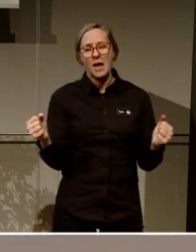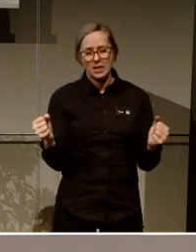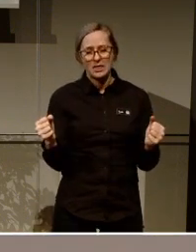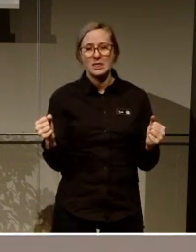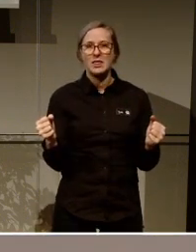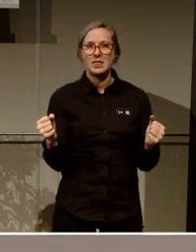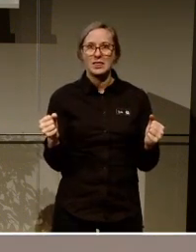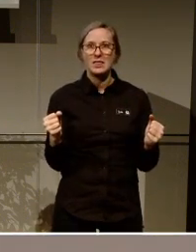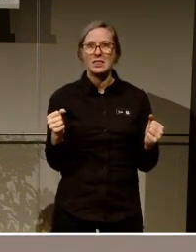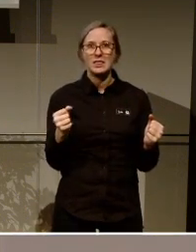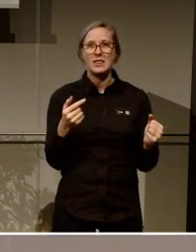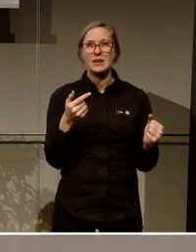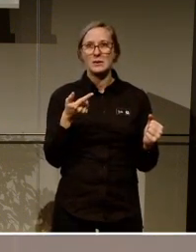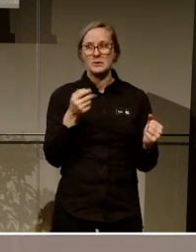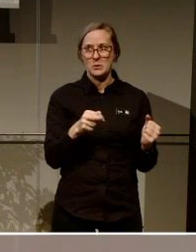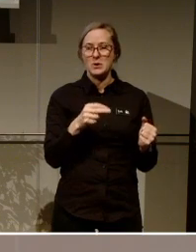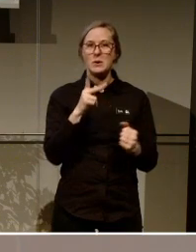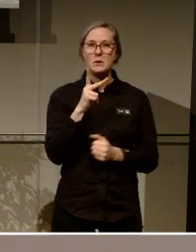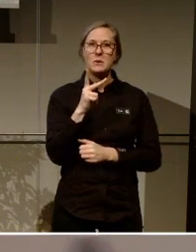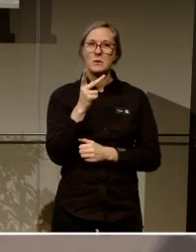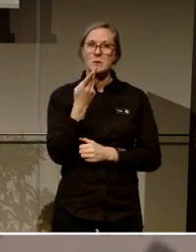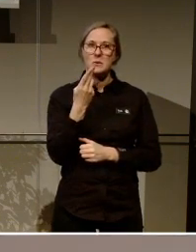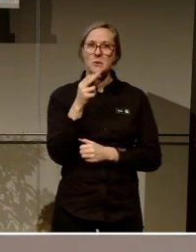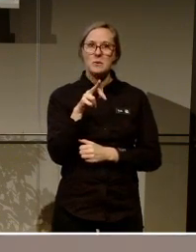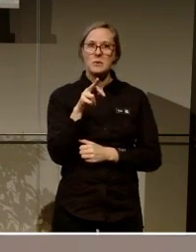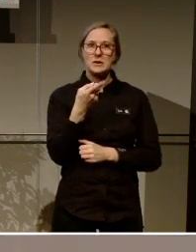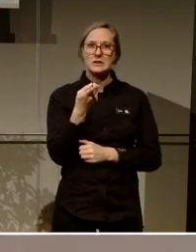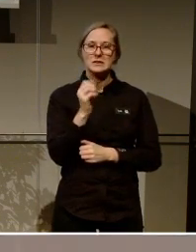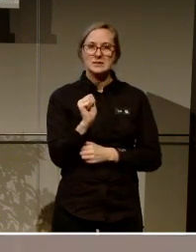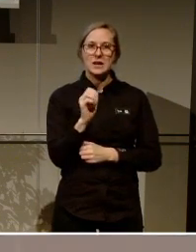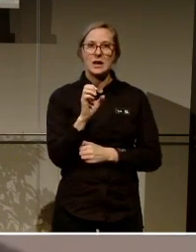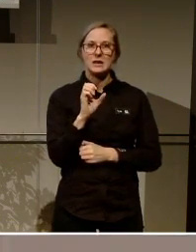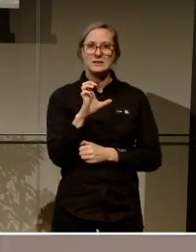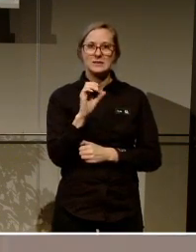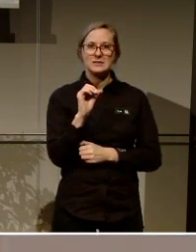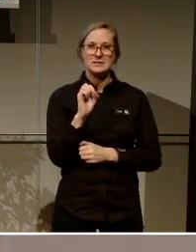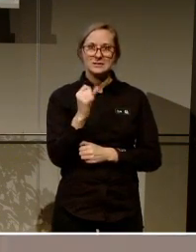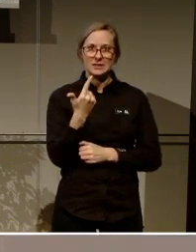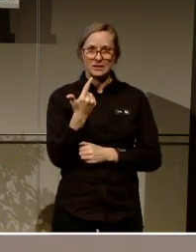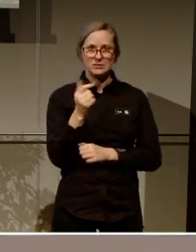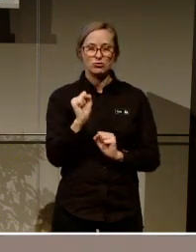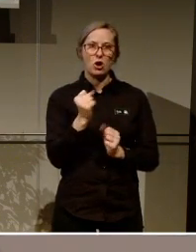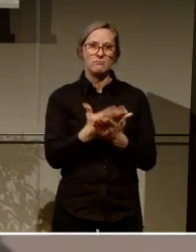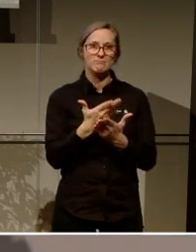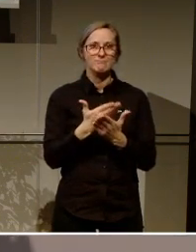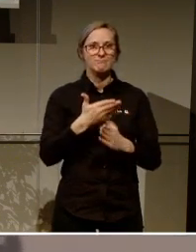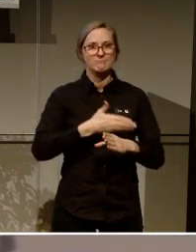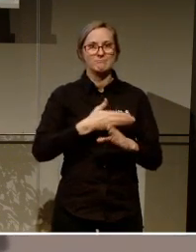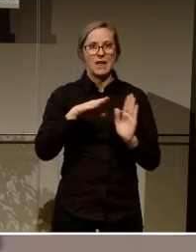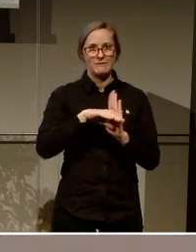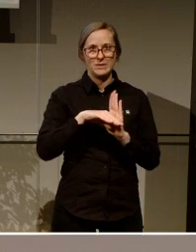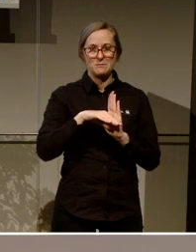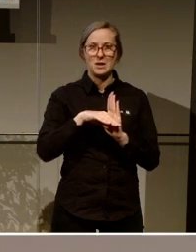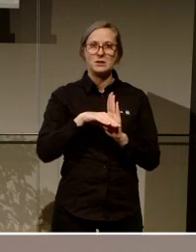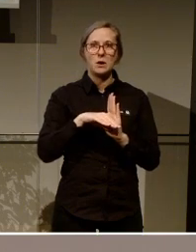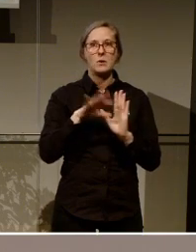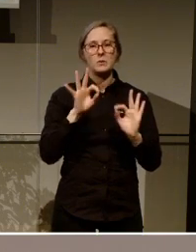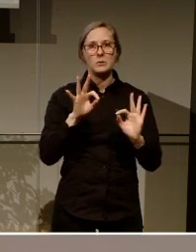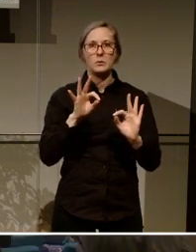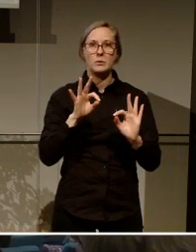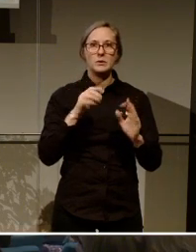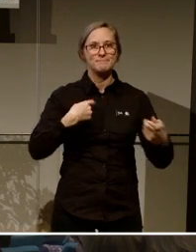så kommer Kurske sagt hit efter pausen. Och de berättar om precis detta. Hur de har fått miljontals människor att prenumerera på sin kanal